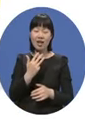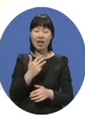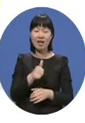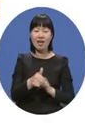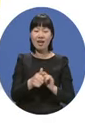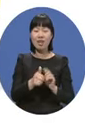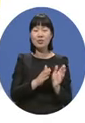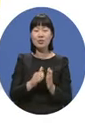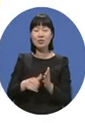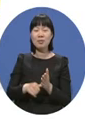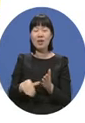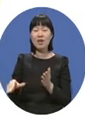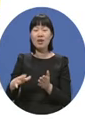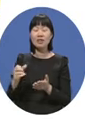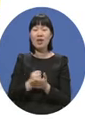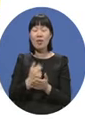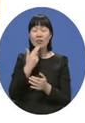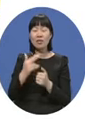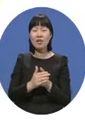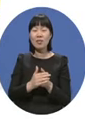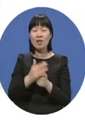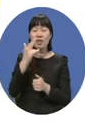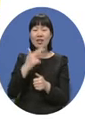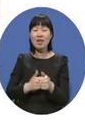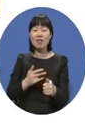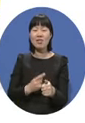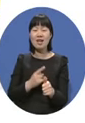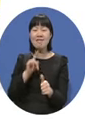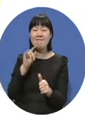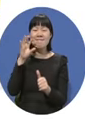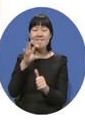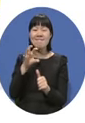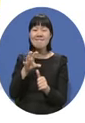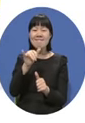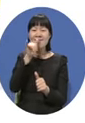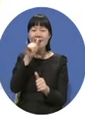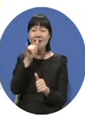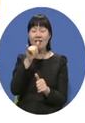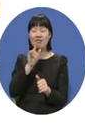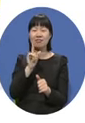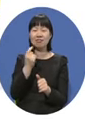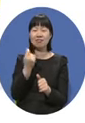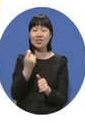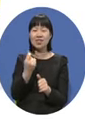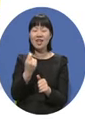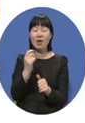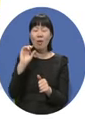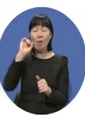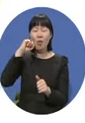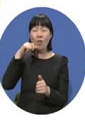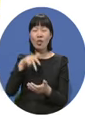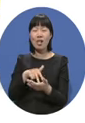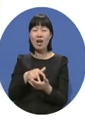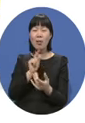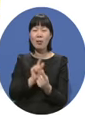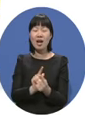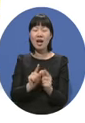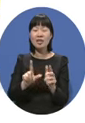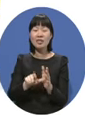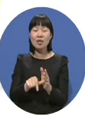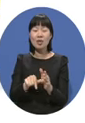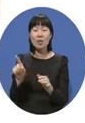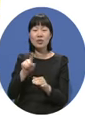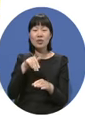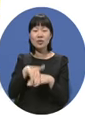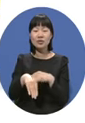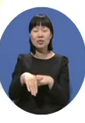인데요 준비물을 챙겨오지 않아서 선생님한테 지적을 받았어요 그니까 어떻게 보면 꾸중을 듣는 아주 어려운 상황인데 이때 아이들은